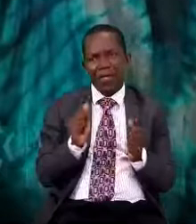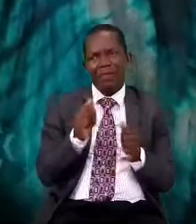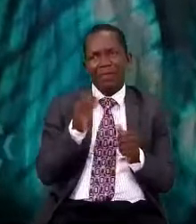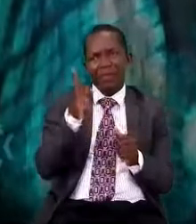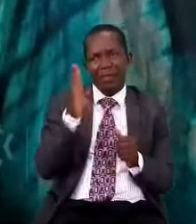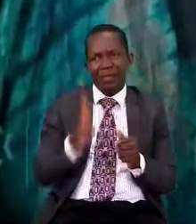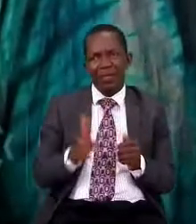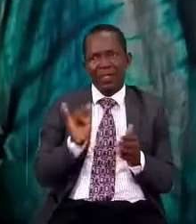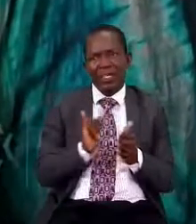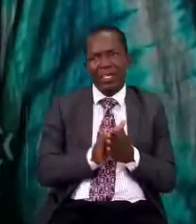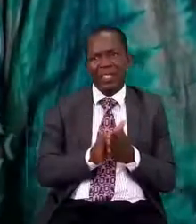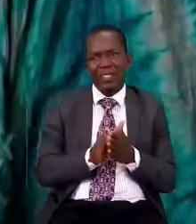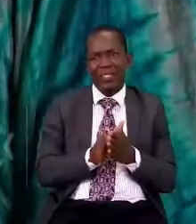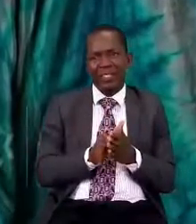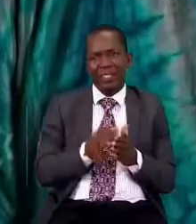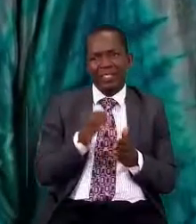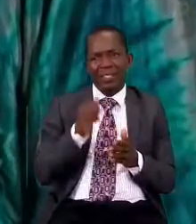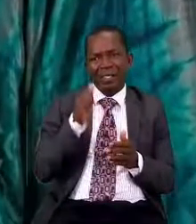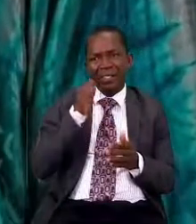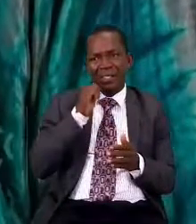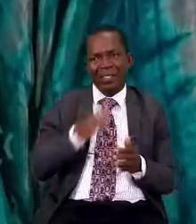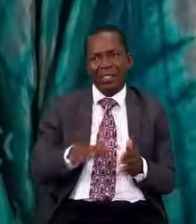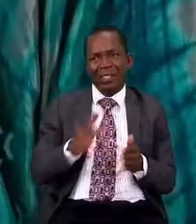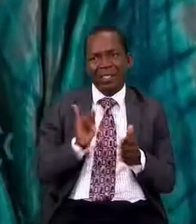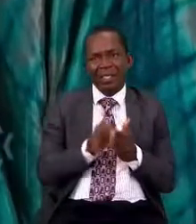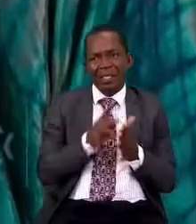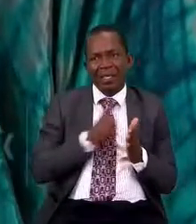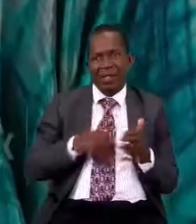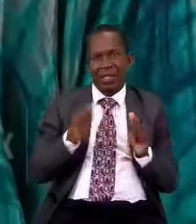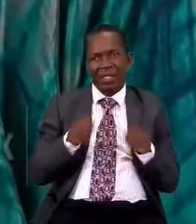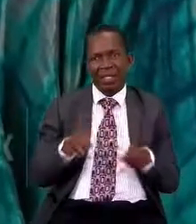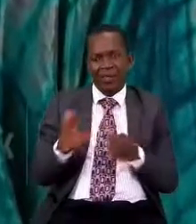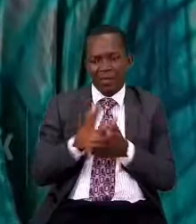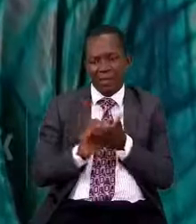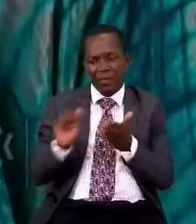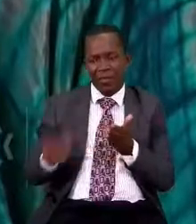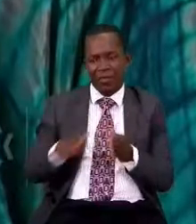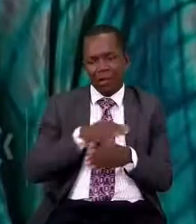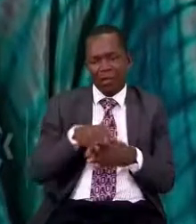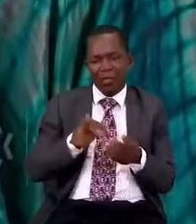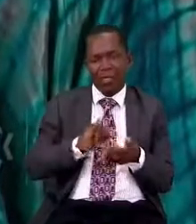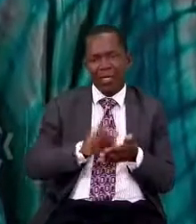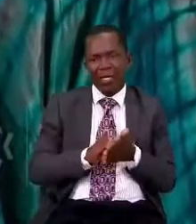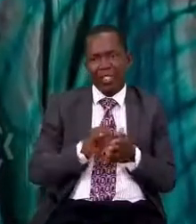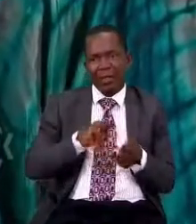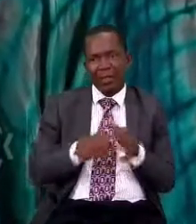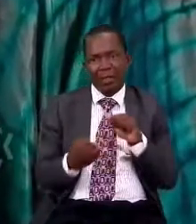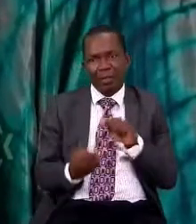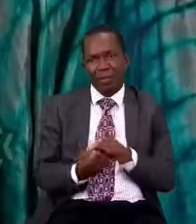a dû, sinon, le faire une transfusion sanguine. On dit qu'il n'y a pas de solution